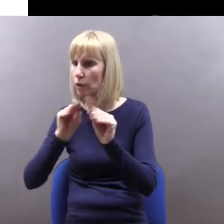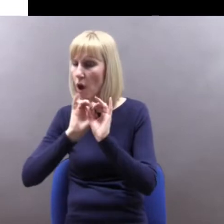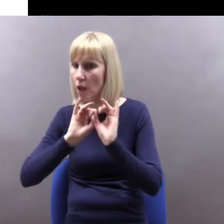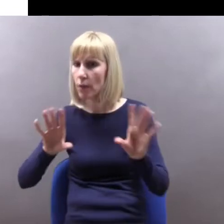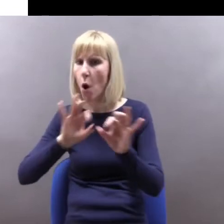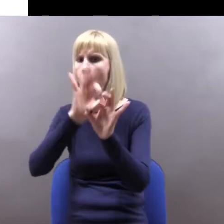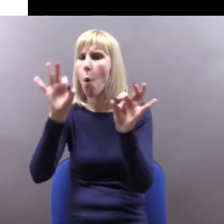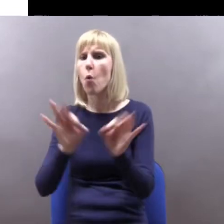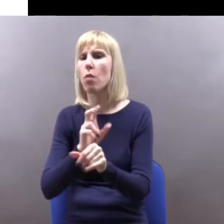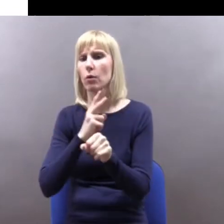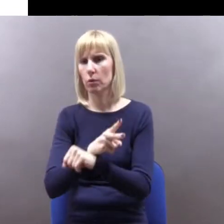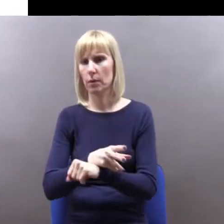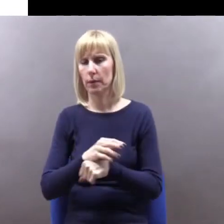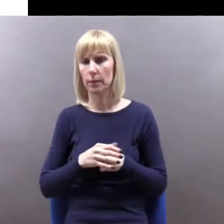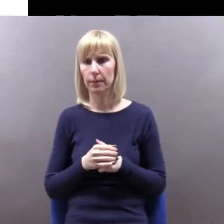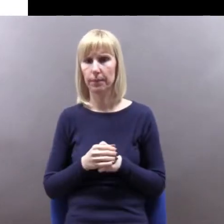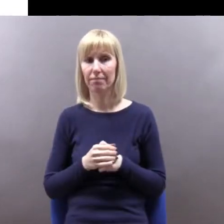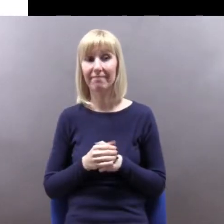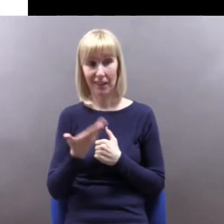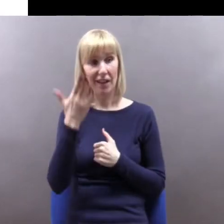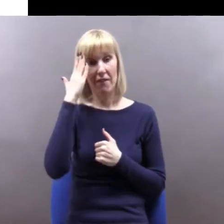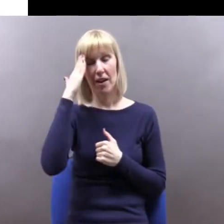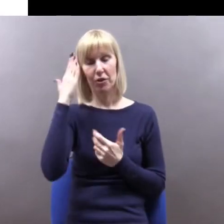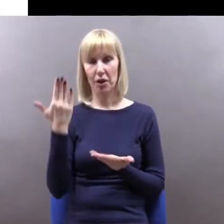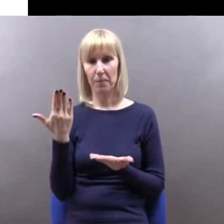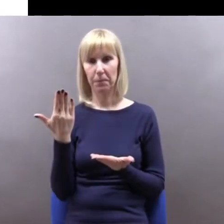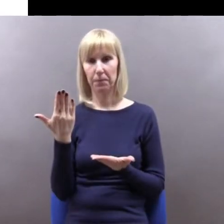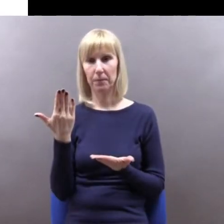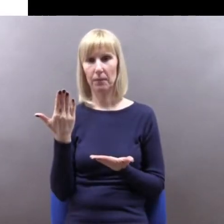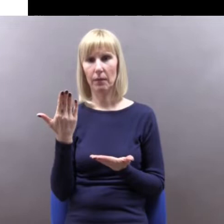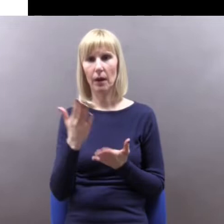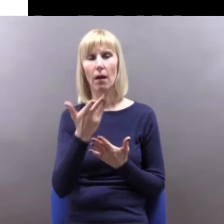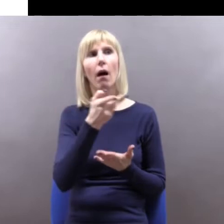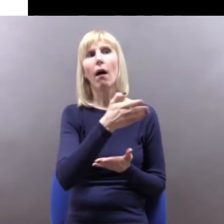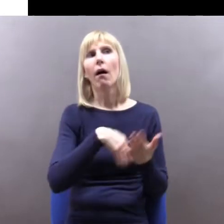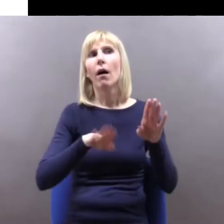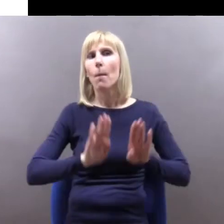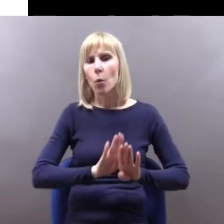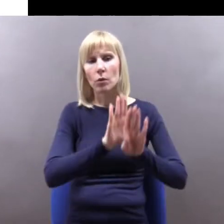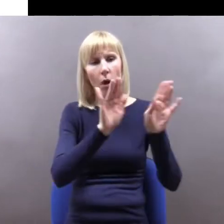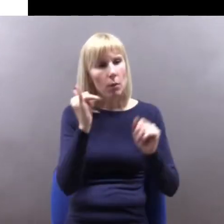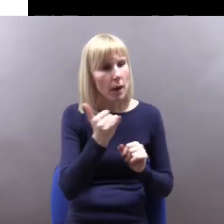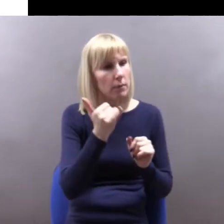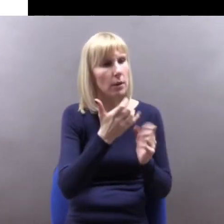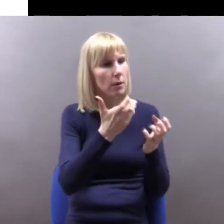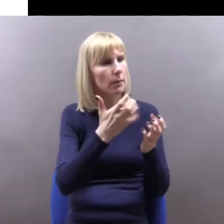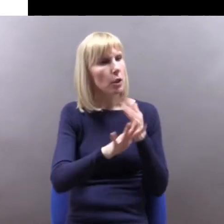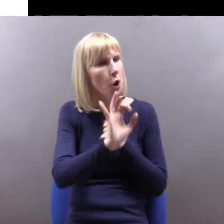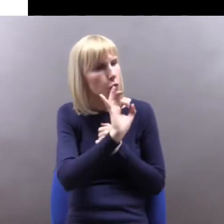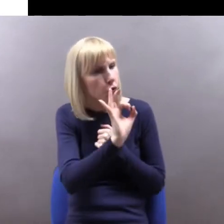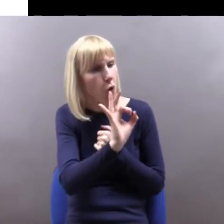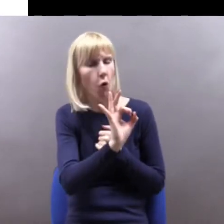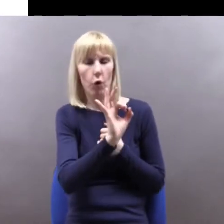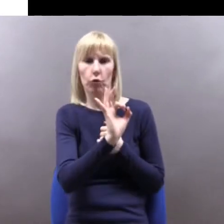swoją tą wizualność i niestety zostały wymyślone tego typu piktogramy. Nie ze wszystkimi